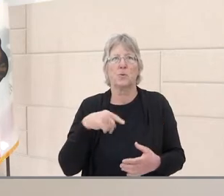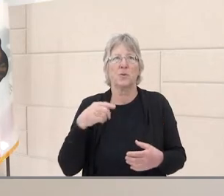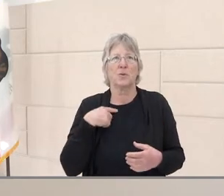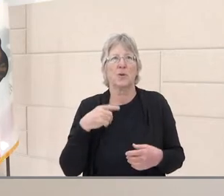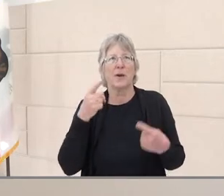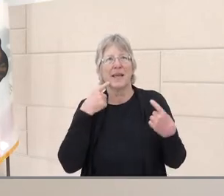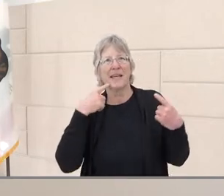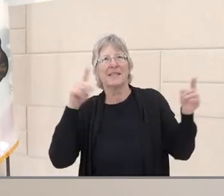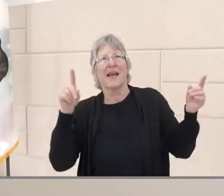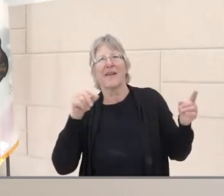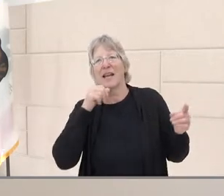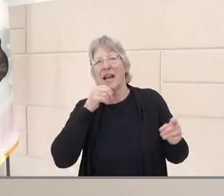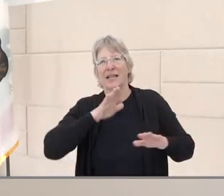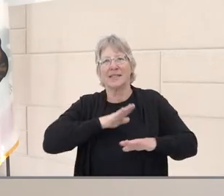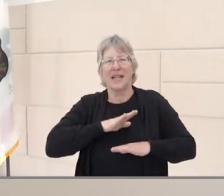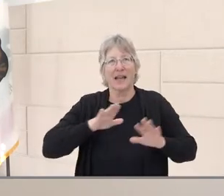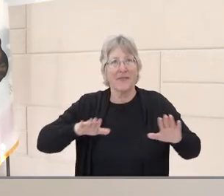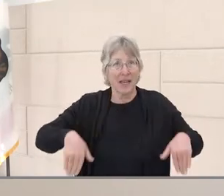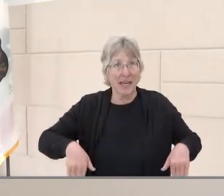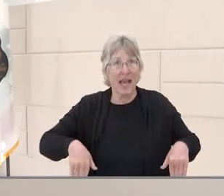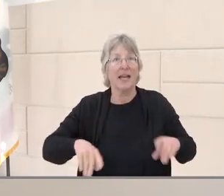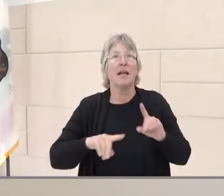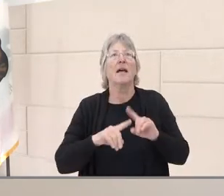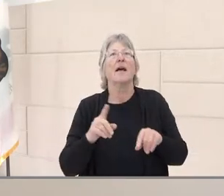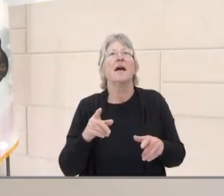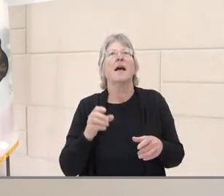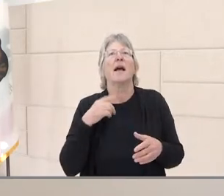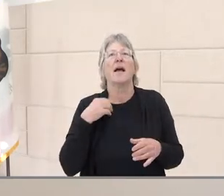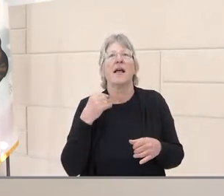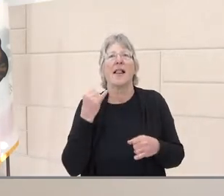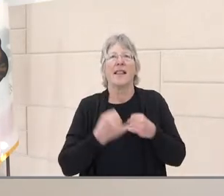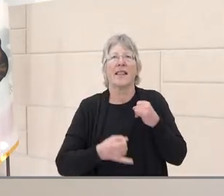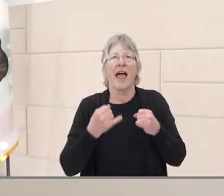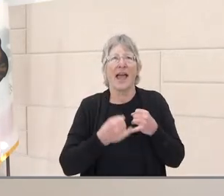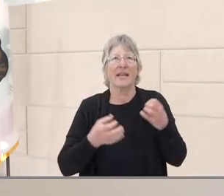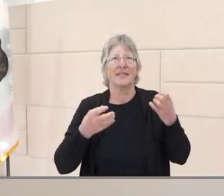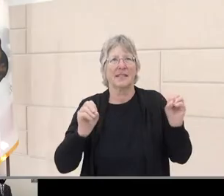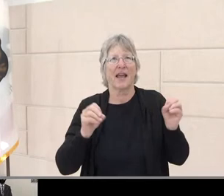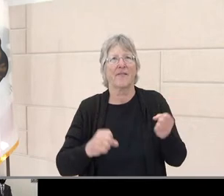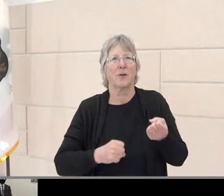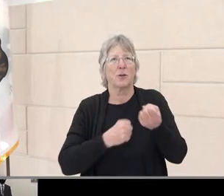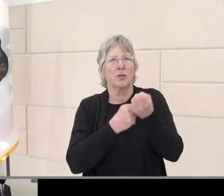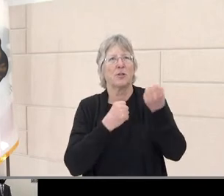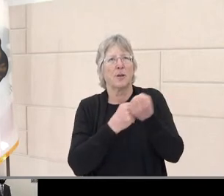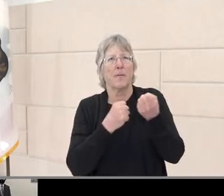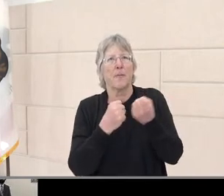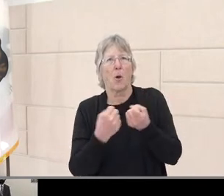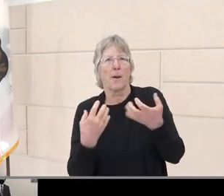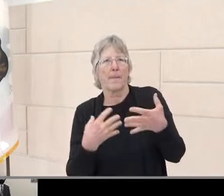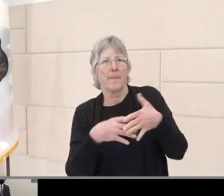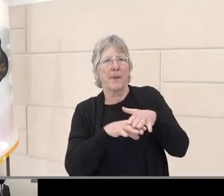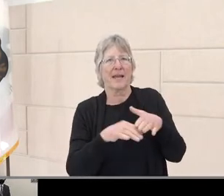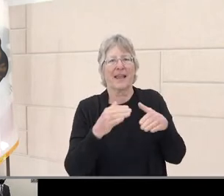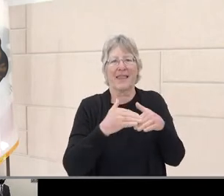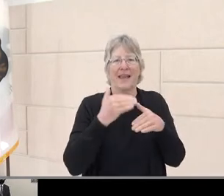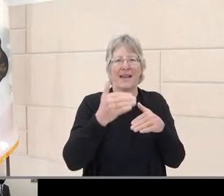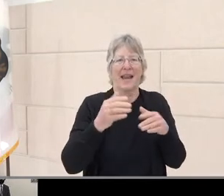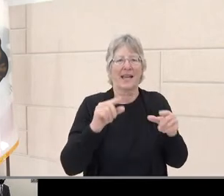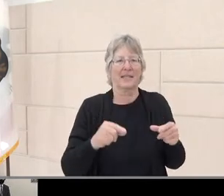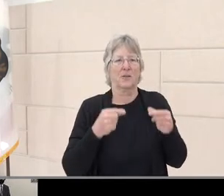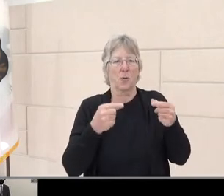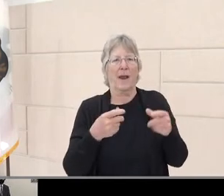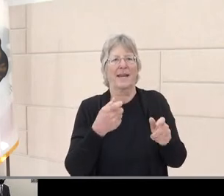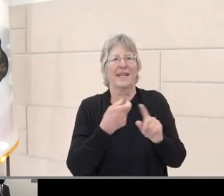ឲ្យមានការលូតលាស់ក្នុងការសិក្សាភាគច្រើនគឺដើម្បីគ្រប់គ្រងទៅលើកម្មវិធីសិក្សា